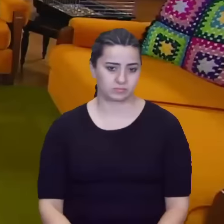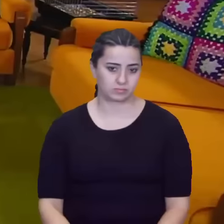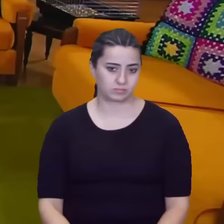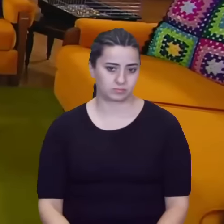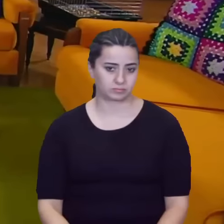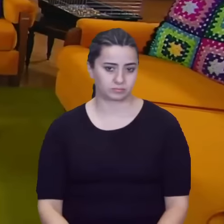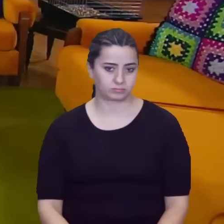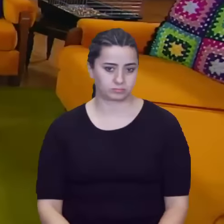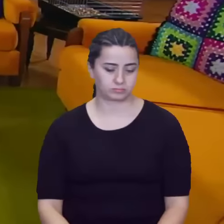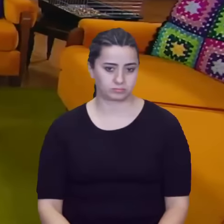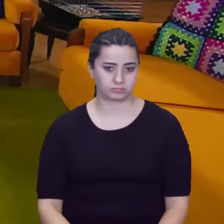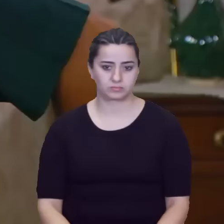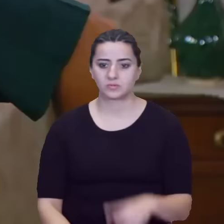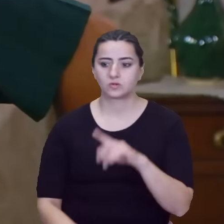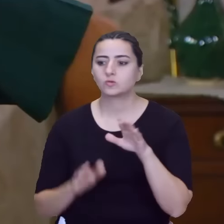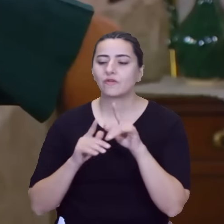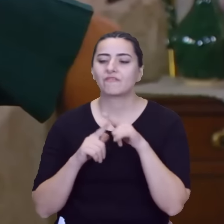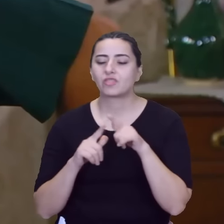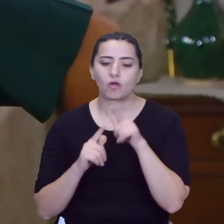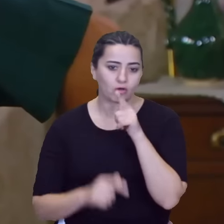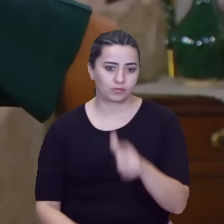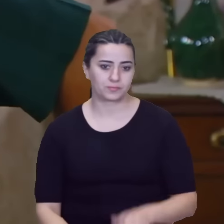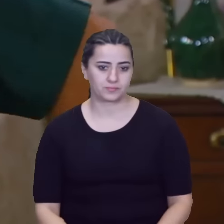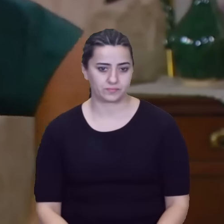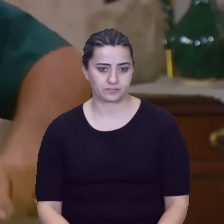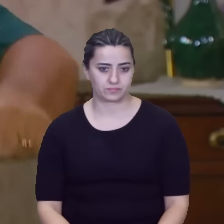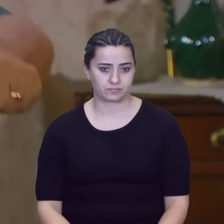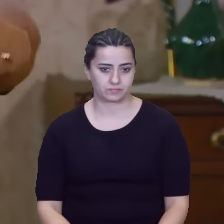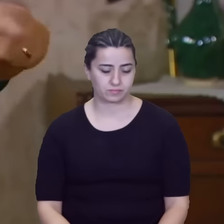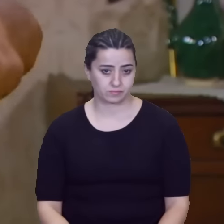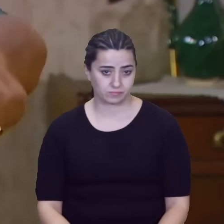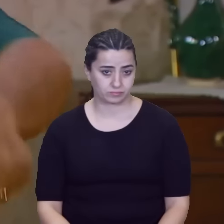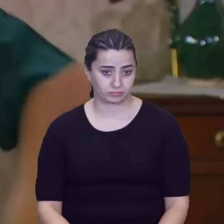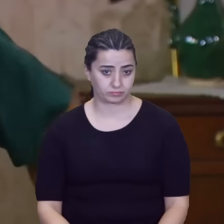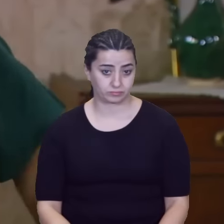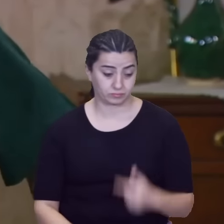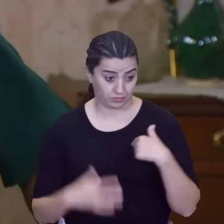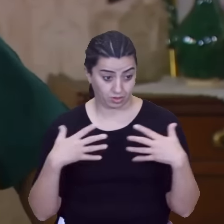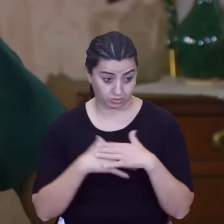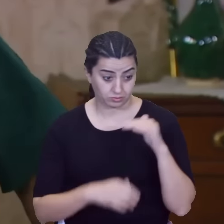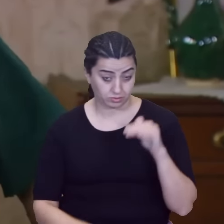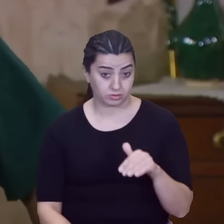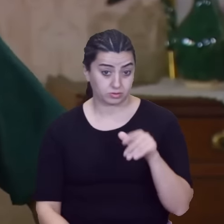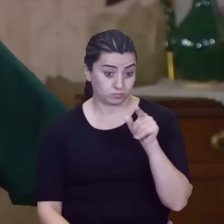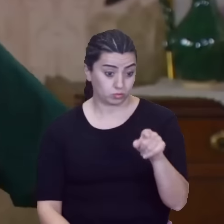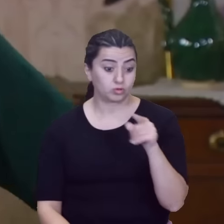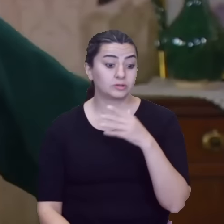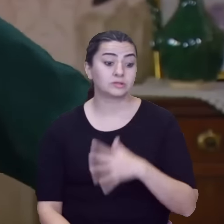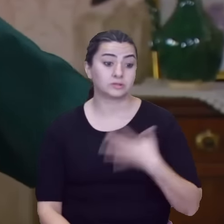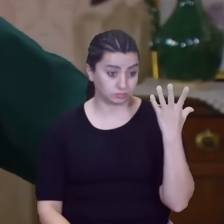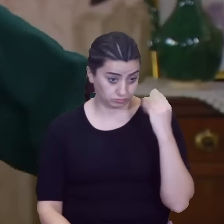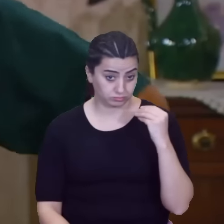değil. Fethiçim. Fehmi'nin gözler belerdi. Akşam geldiğimde bu burada